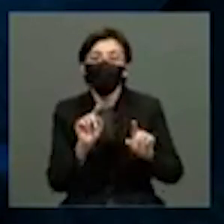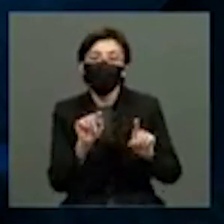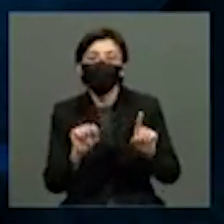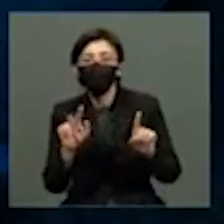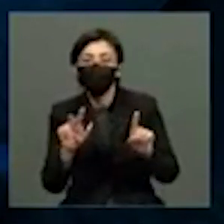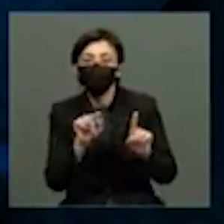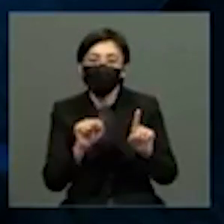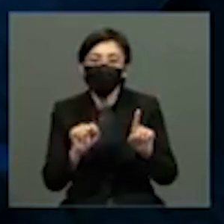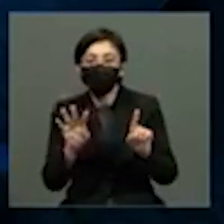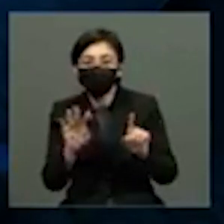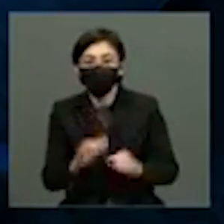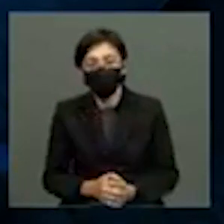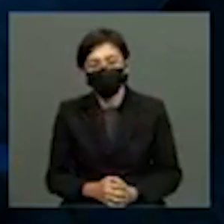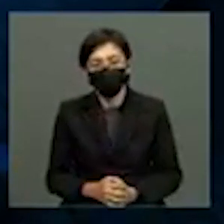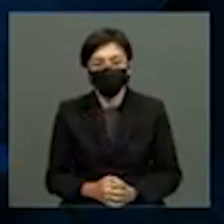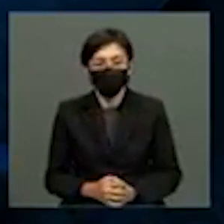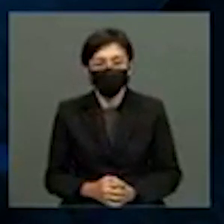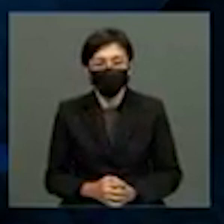ครับ